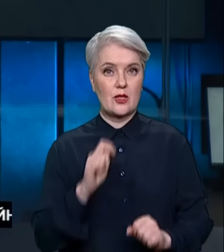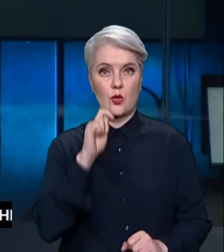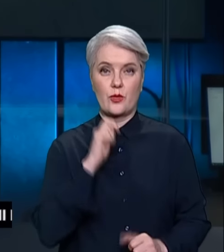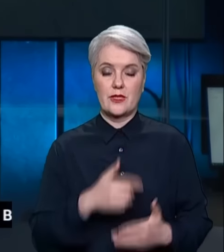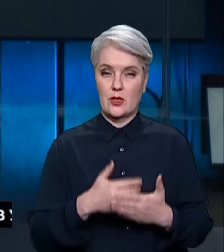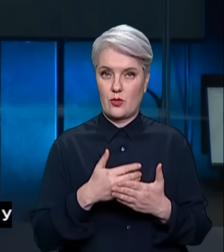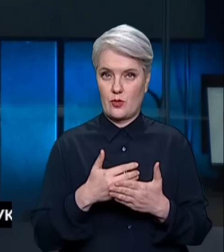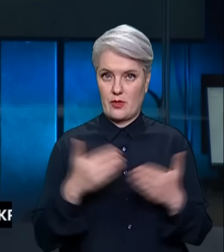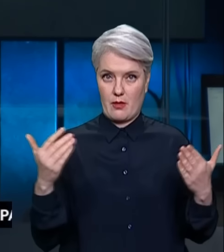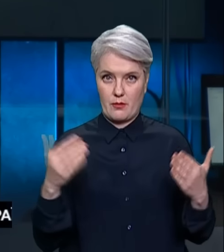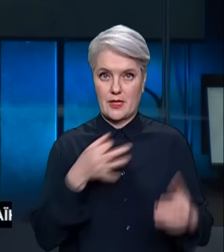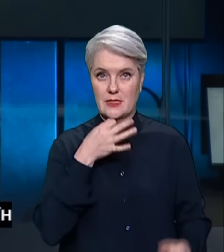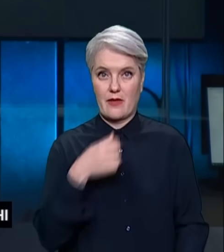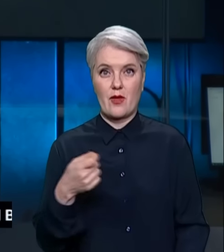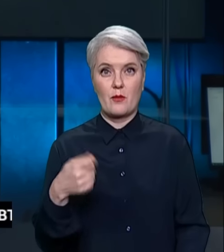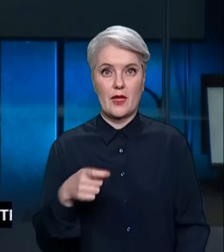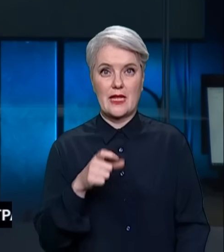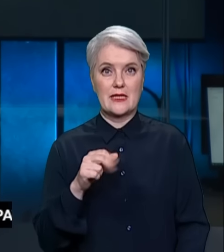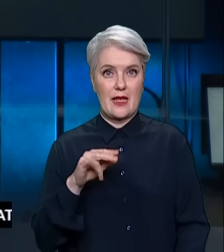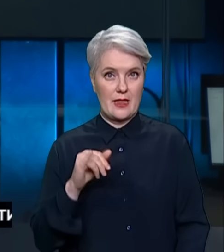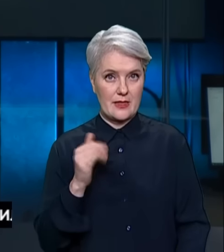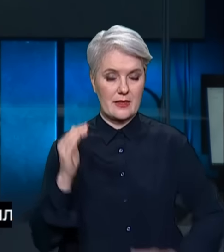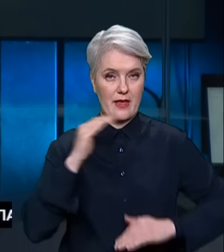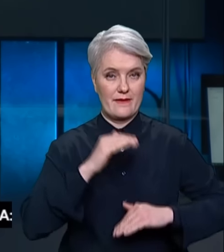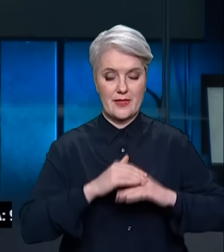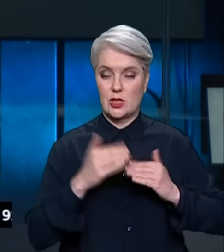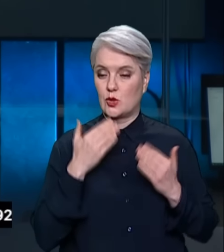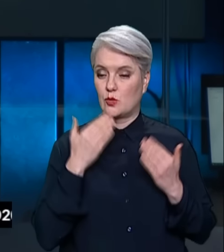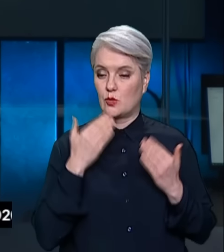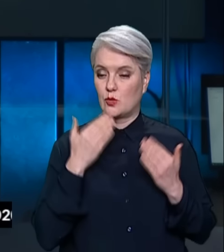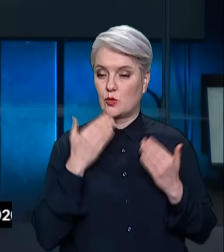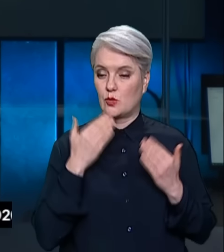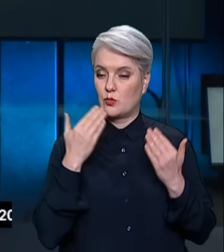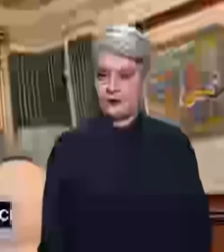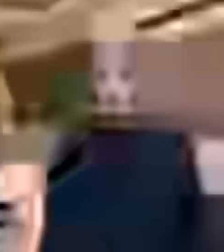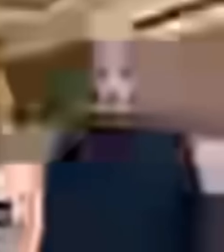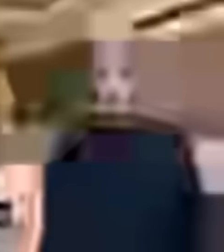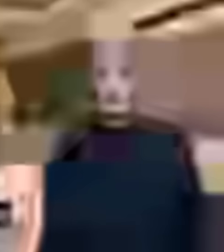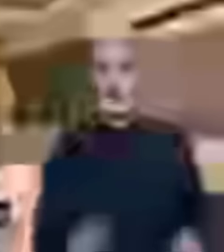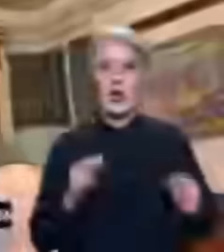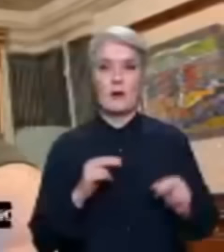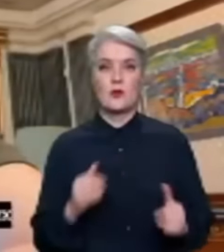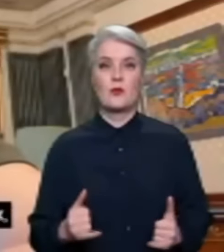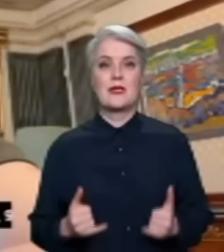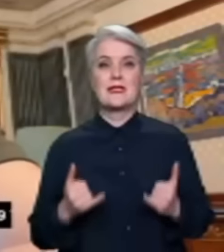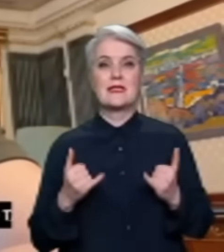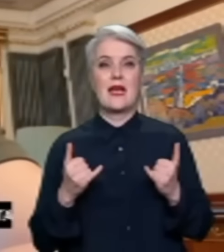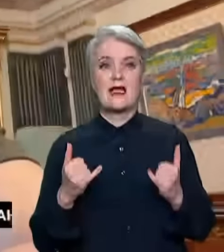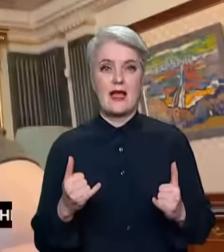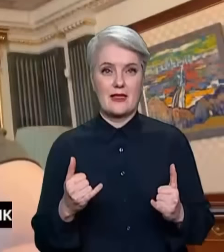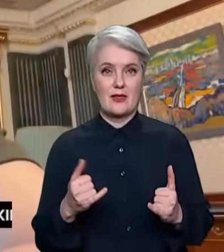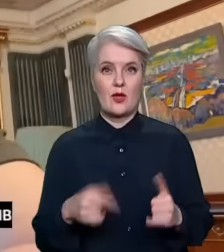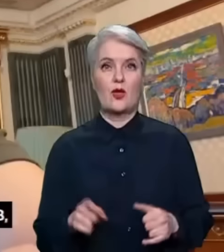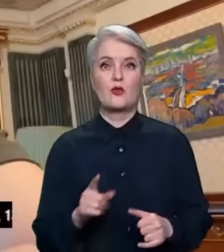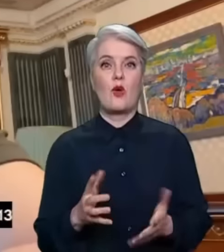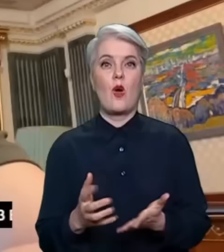неба. Про це заявив президент Володимир Зеленський у вечірньому зверненні. Працюємо заради того, щоб